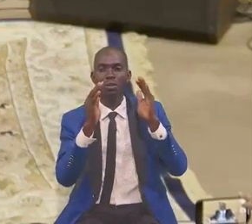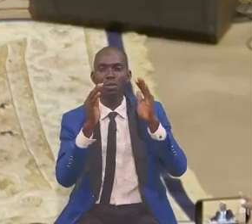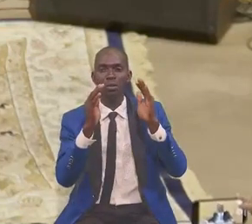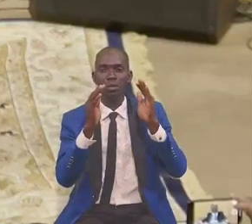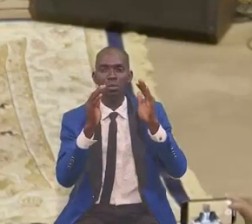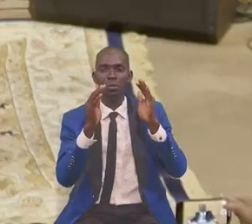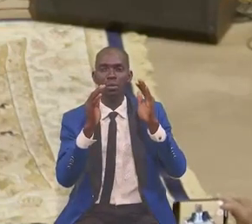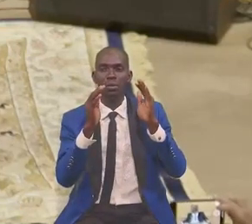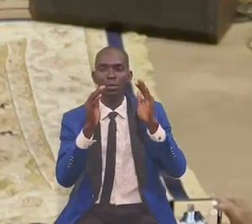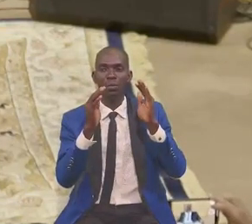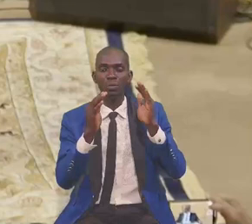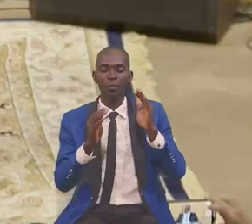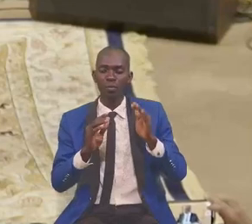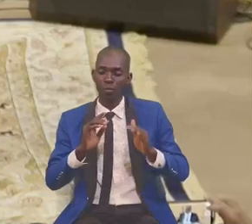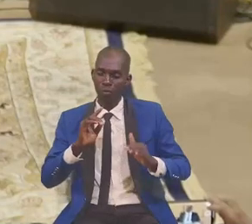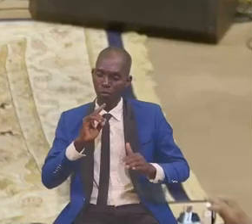et fervent.